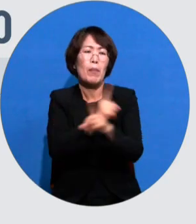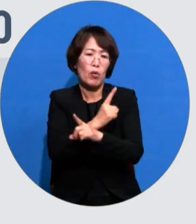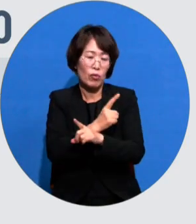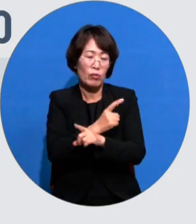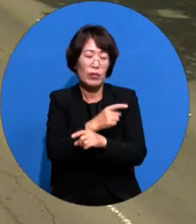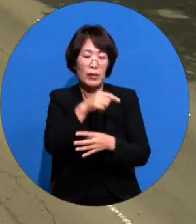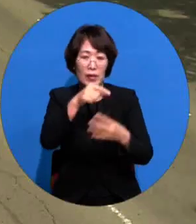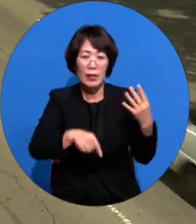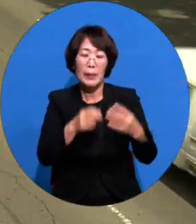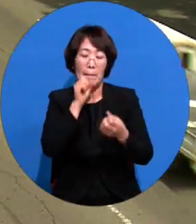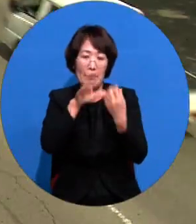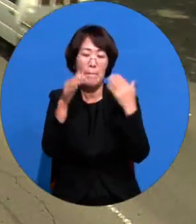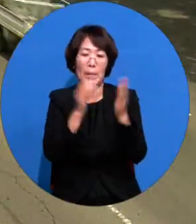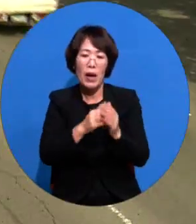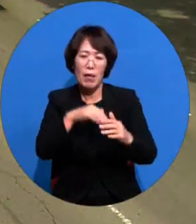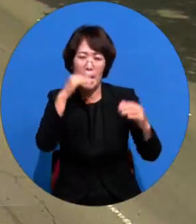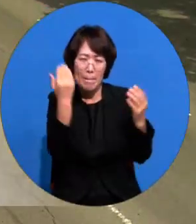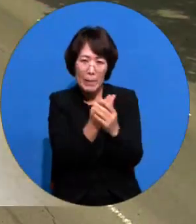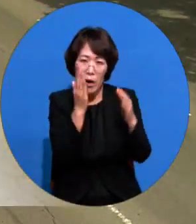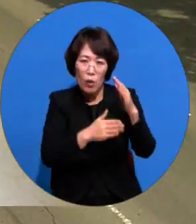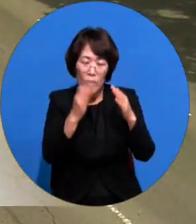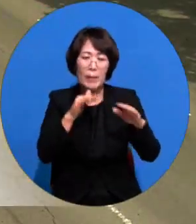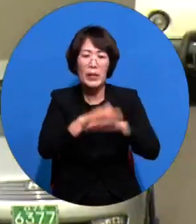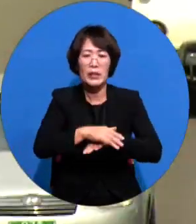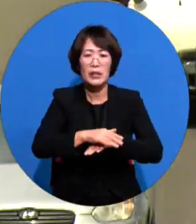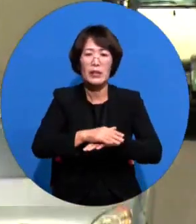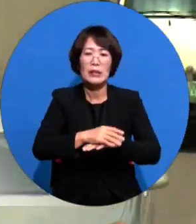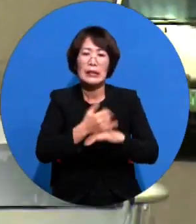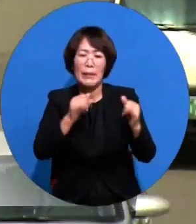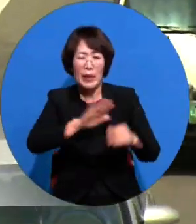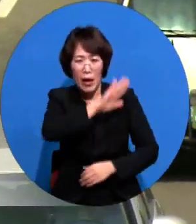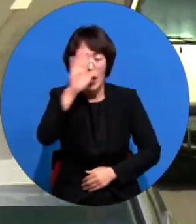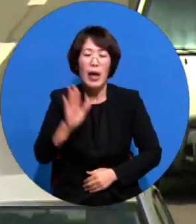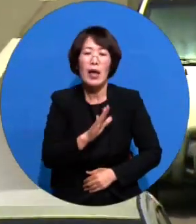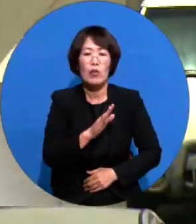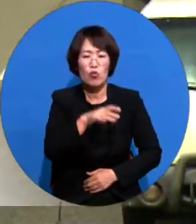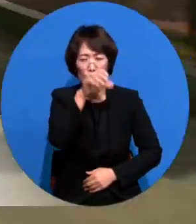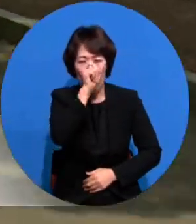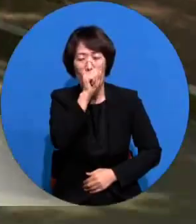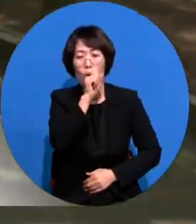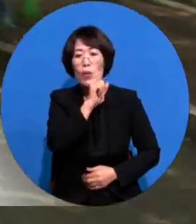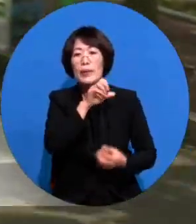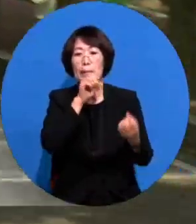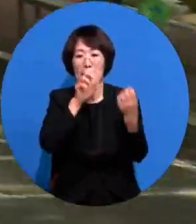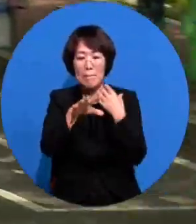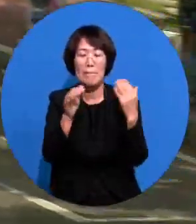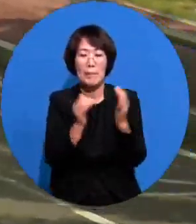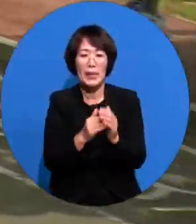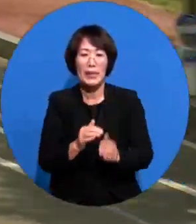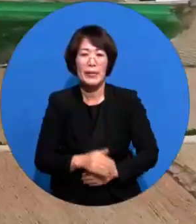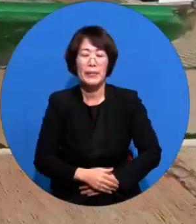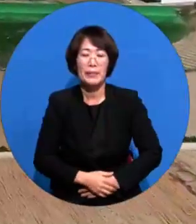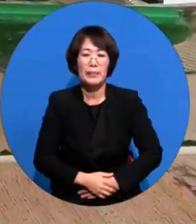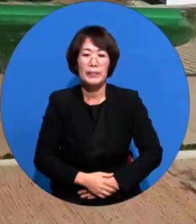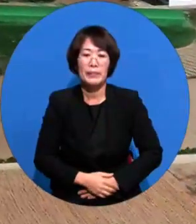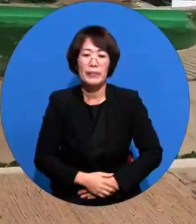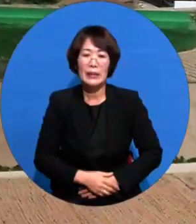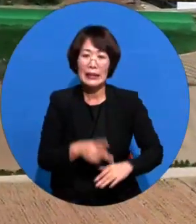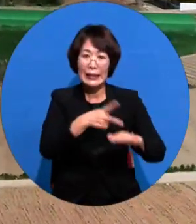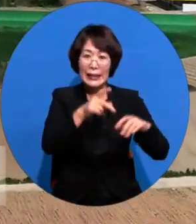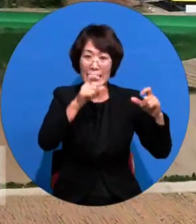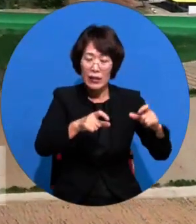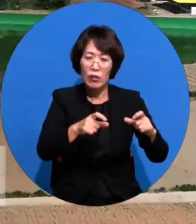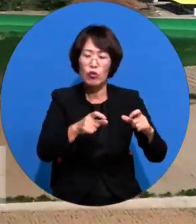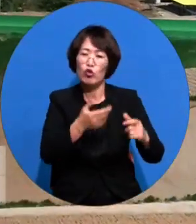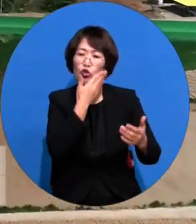선호했습니다. 완전 공영제는 전 연령층과 지역에서도 모두 선호하는 방식으로 조사됐습니다. 신안군의